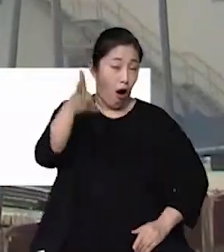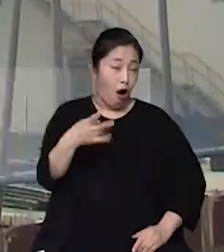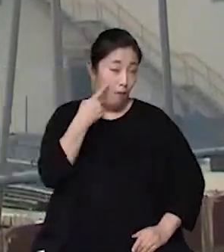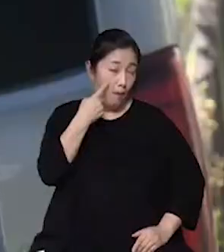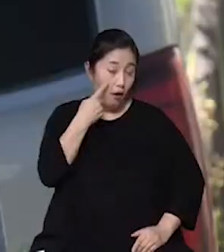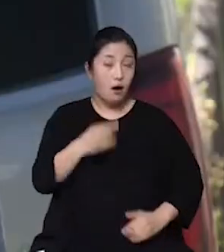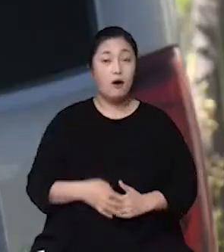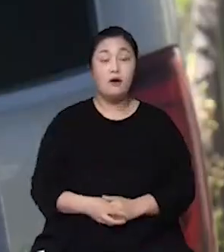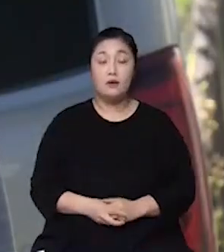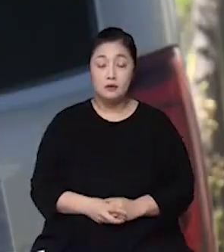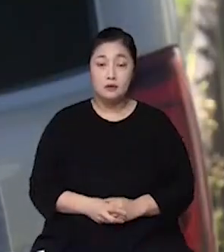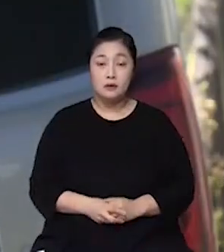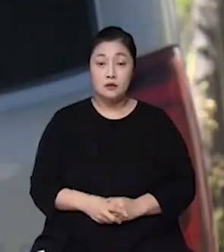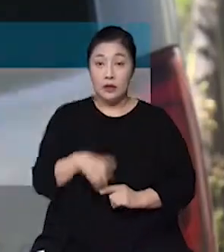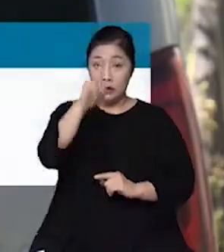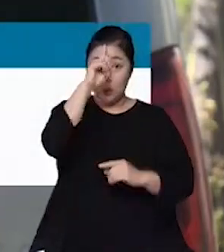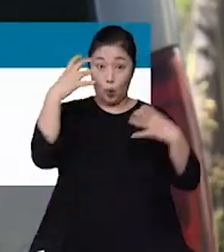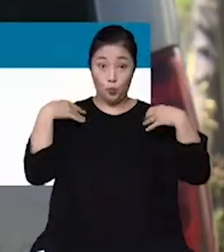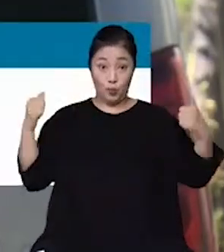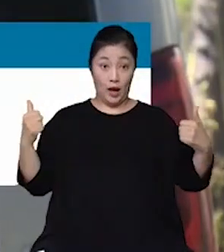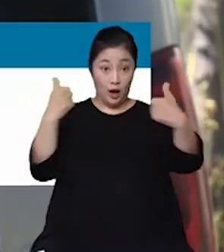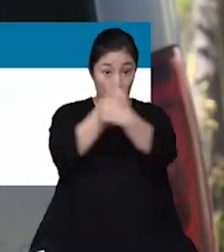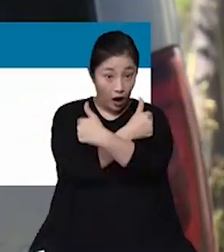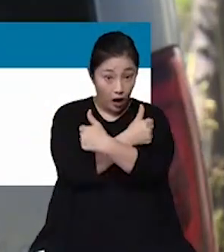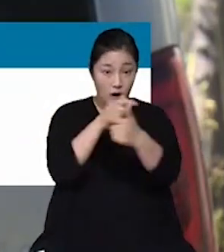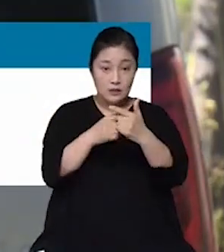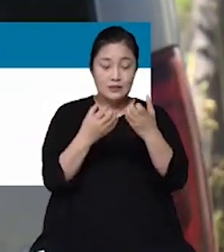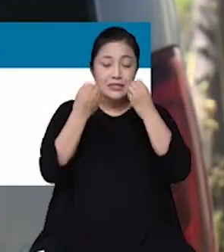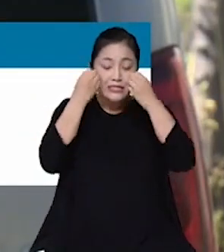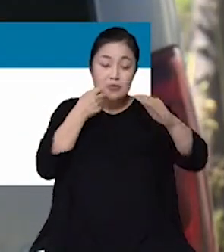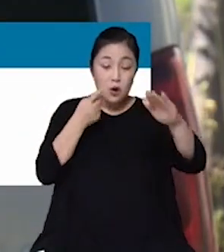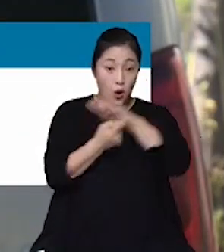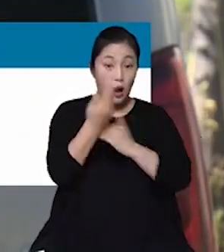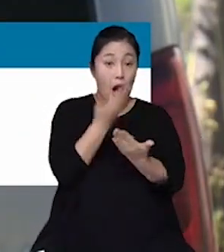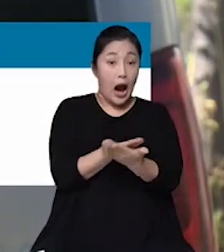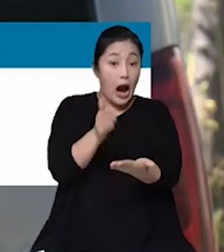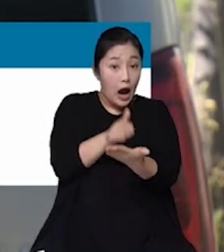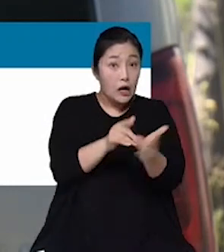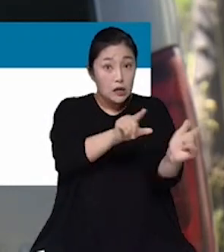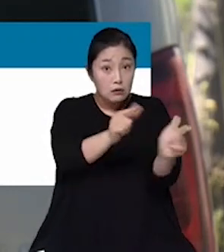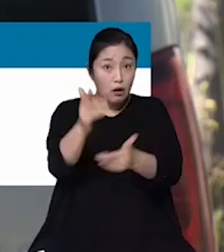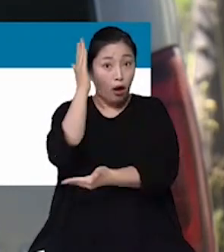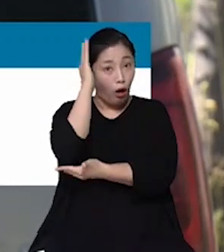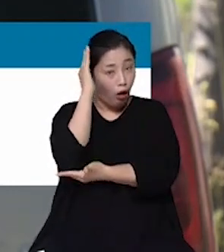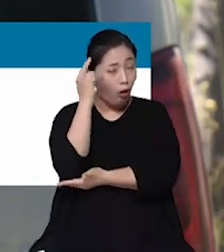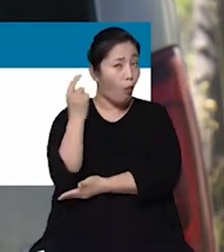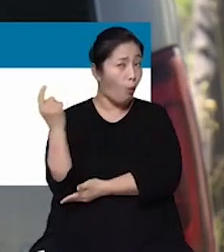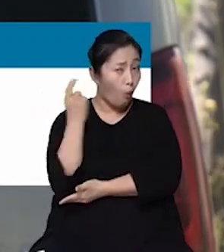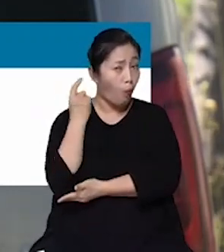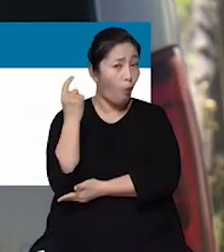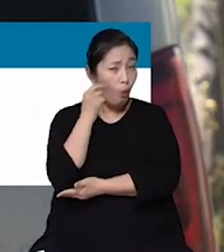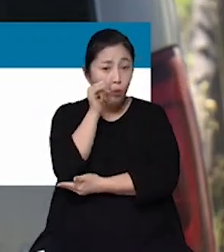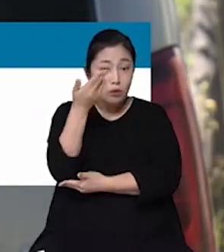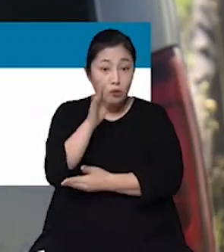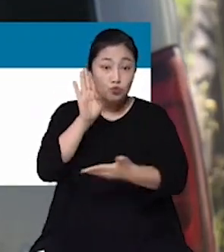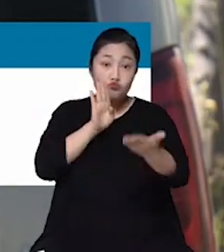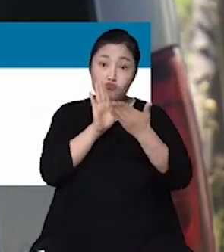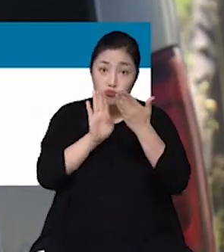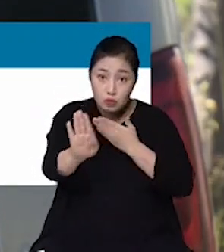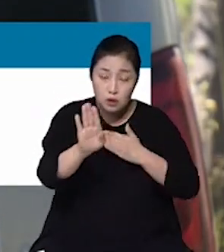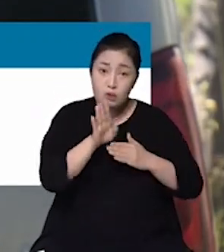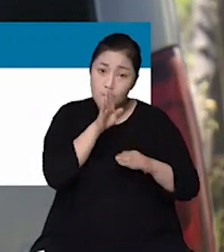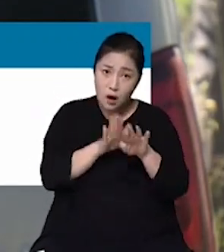있습니다. 정부가 바뀌고 시행령을 개정한다고 하는 이런 이야기도 들리고 이후에 이것이